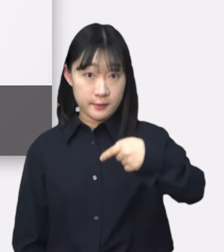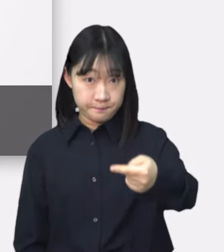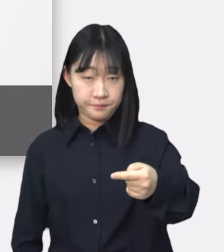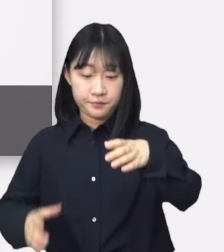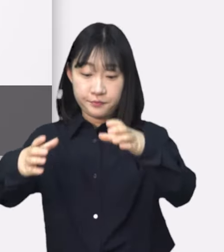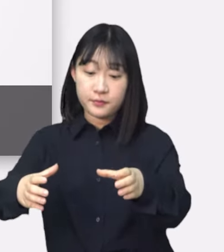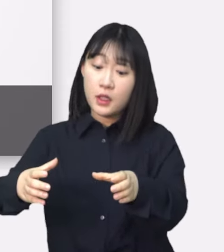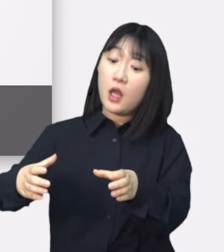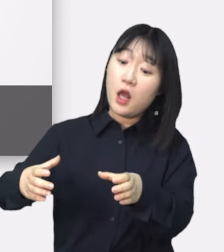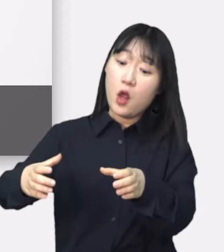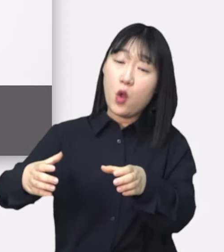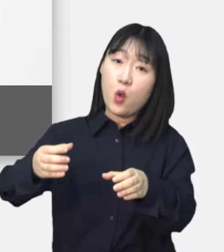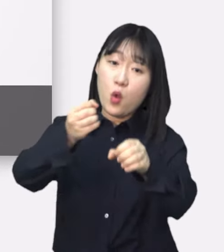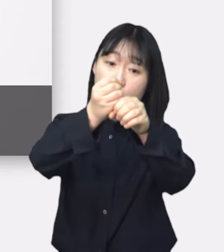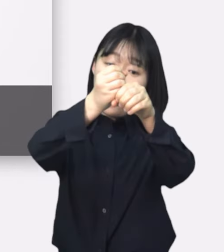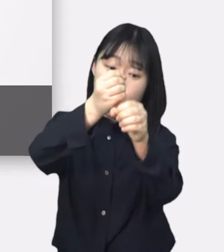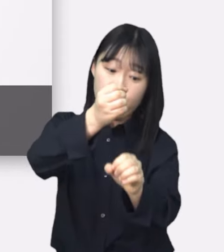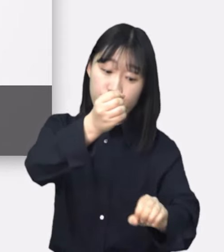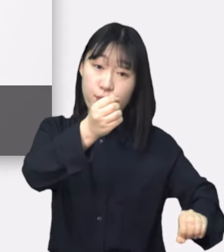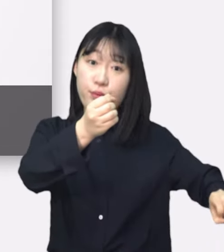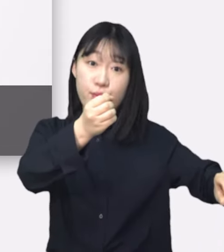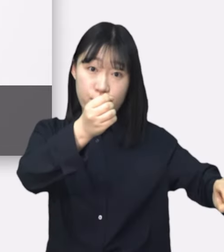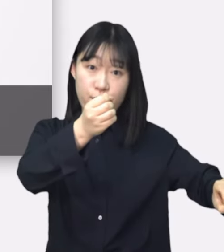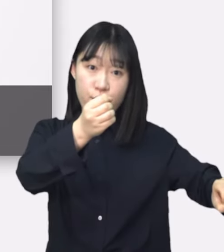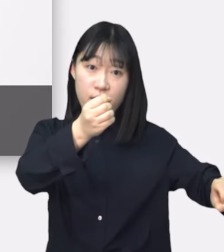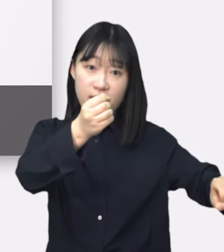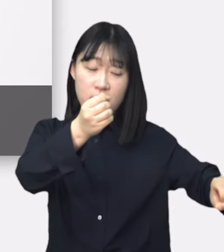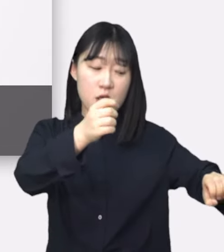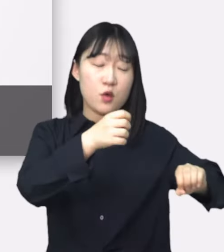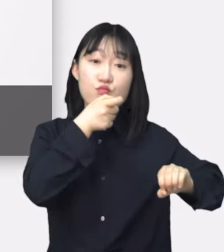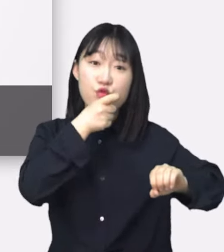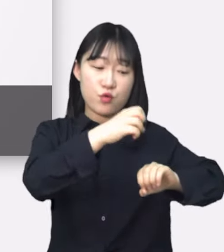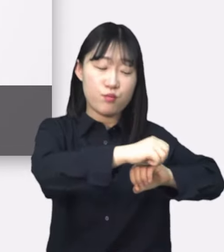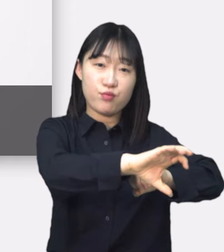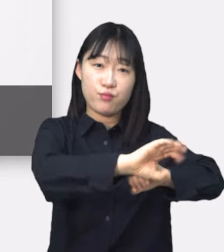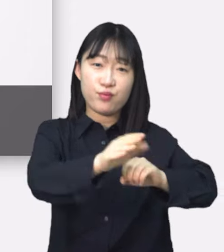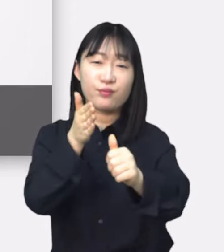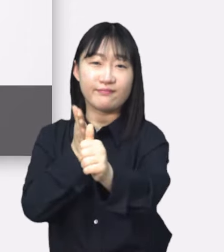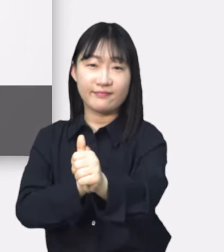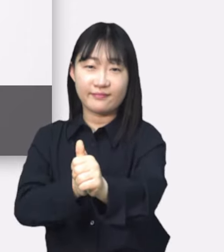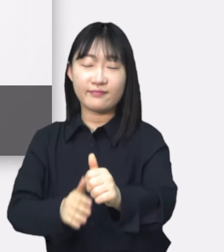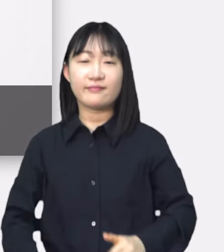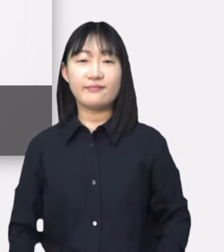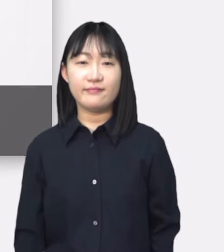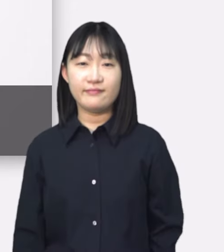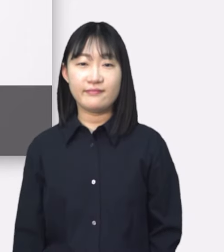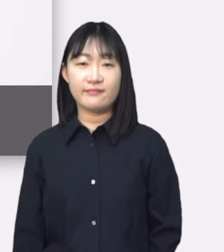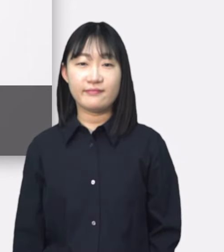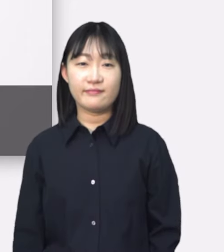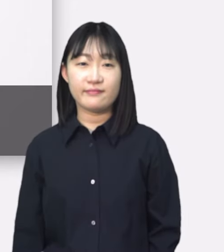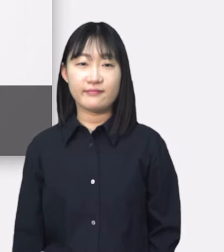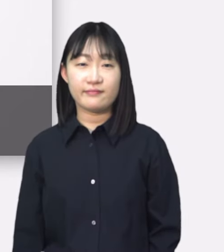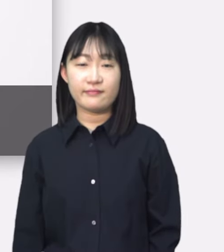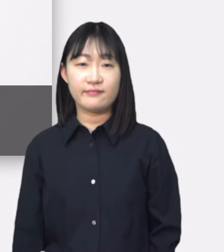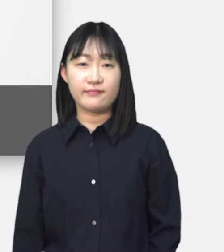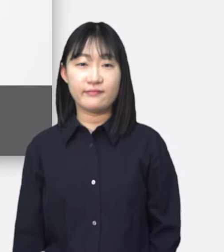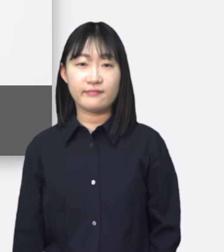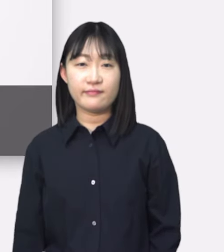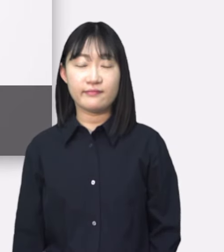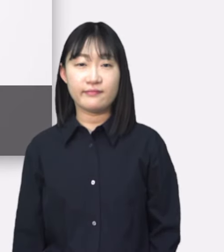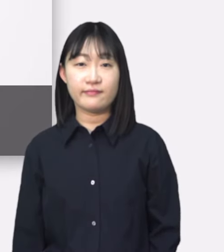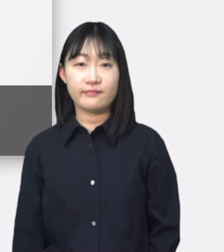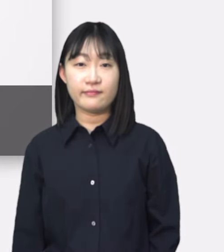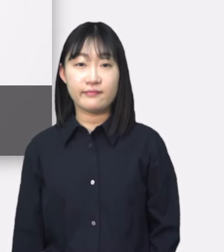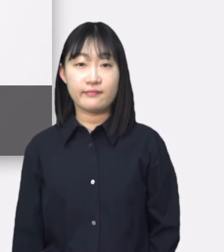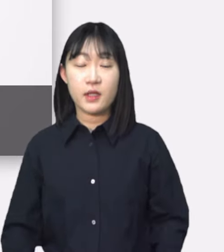다음으로 배수 호스를 아래로 향하게 하여 호스 내부의 물을 제거해 주세요. 더욱